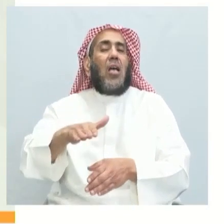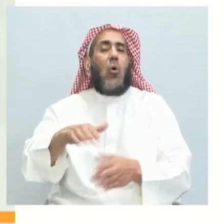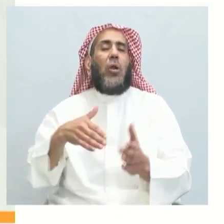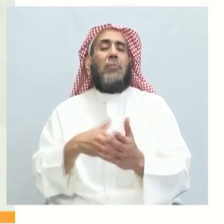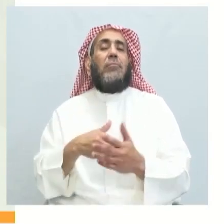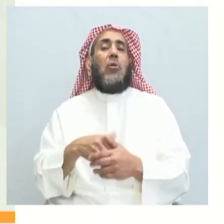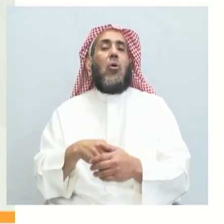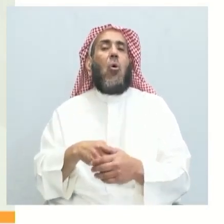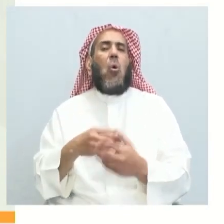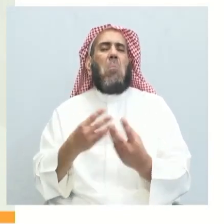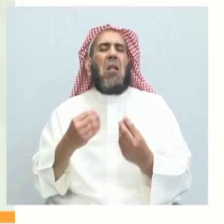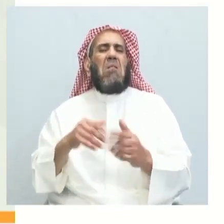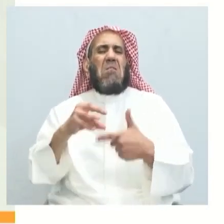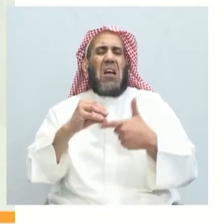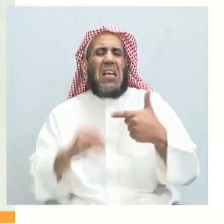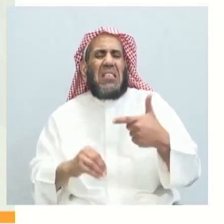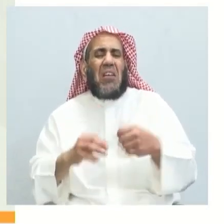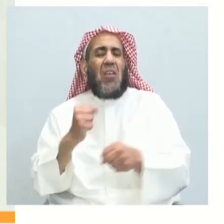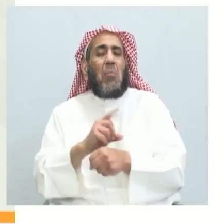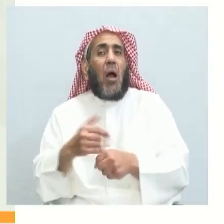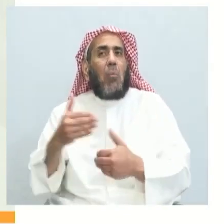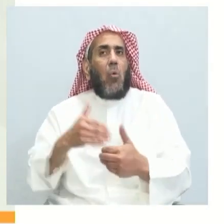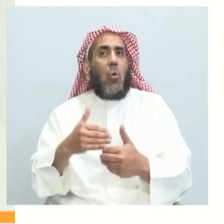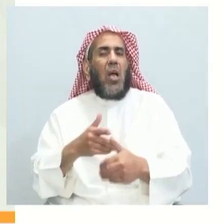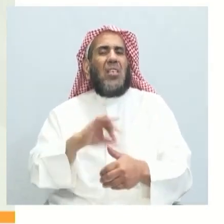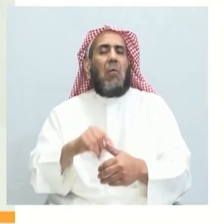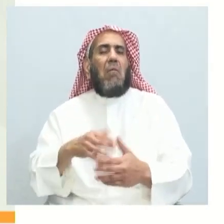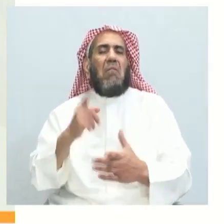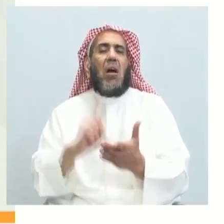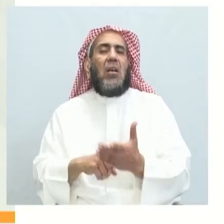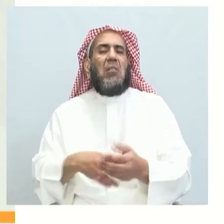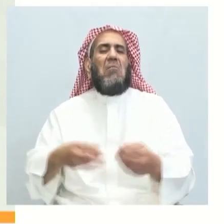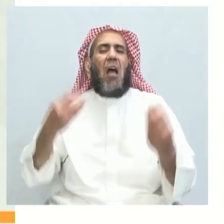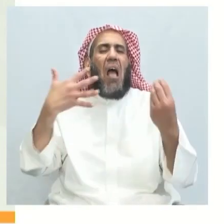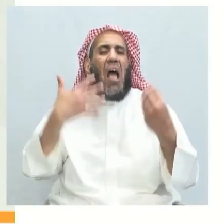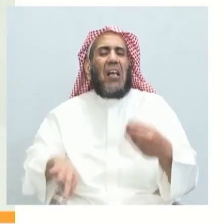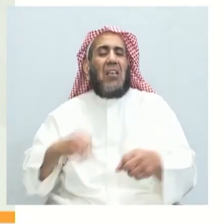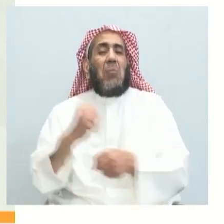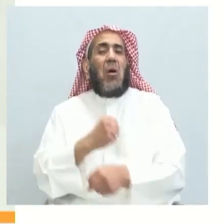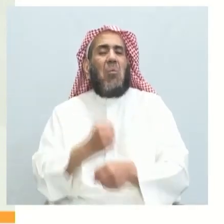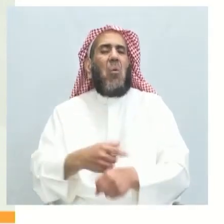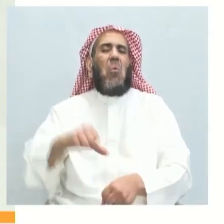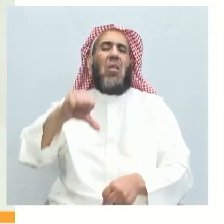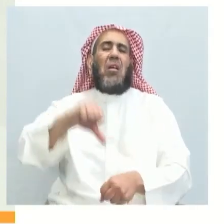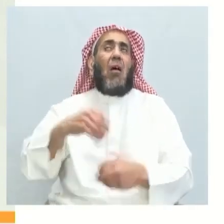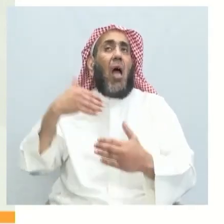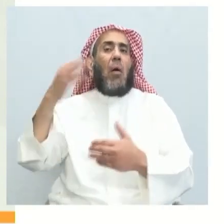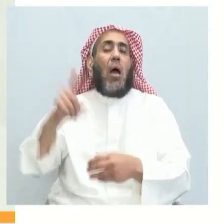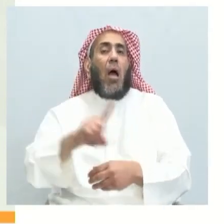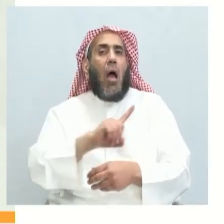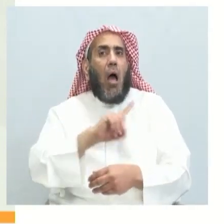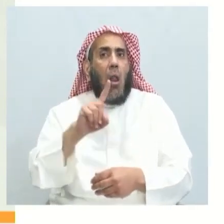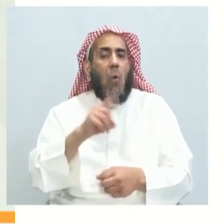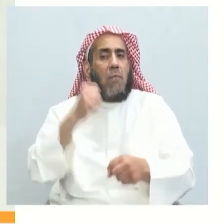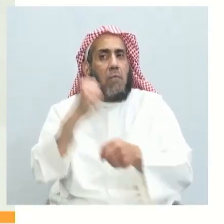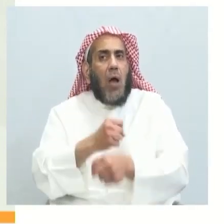اجله ومن قصر في ايام امله قبل حضور اجله فقد خسر عمله وضره امله الا